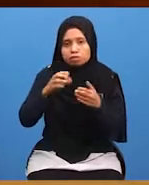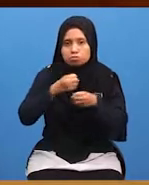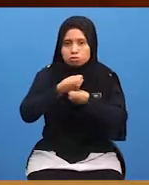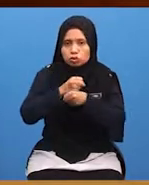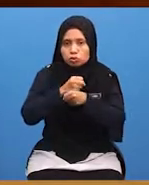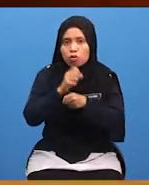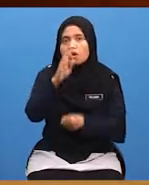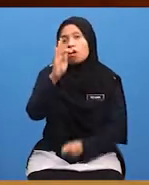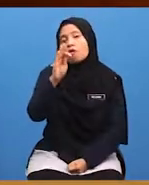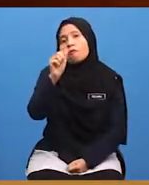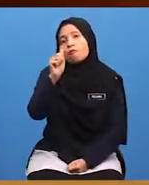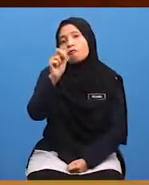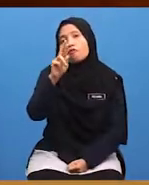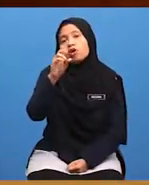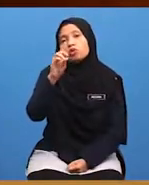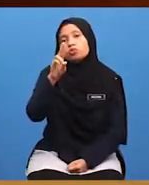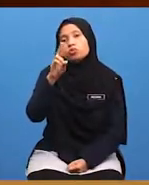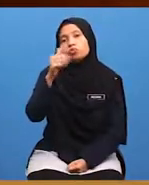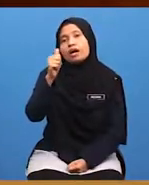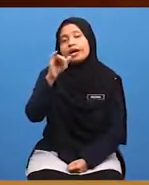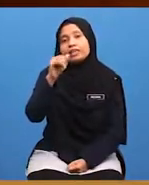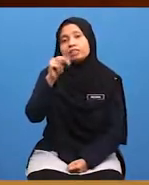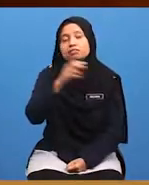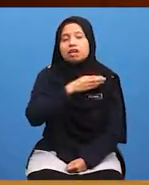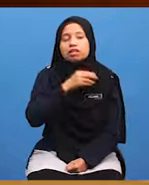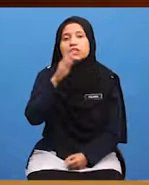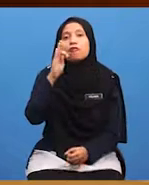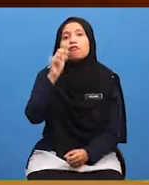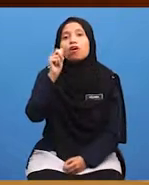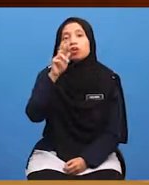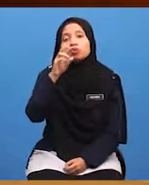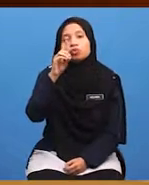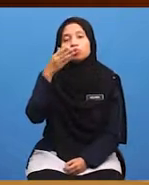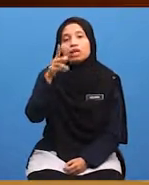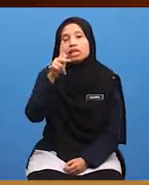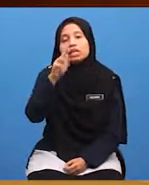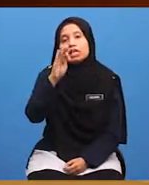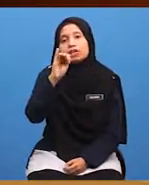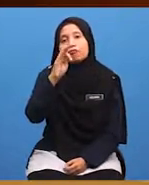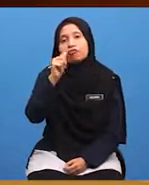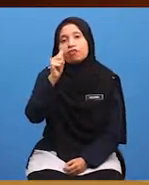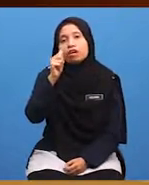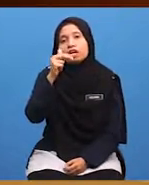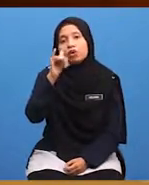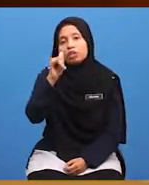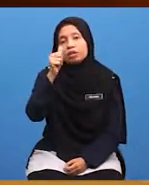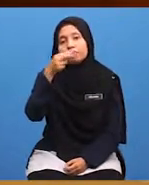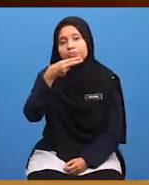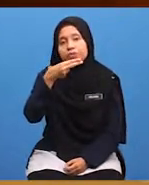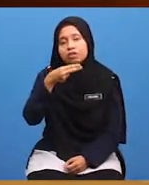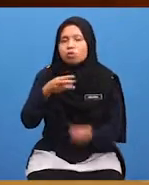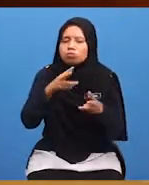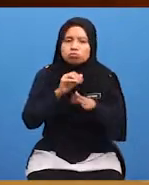ain dan juga fardu kifayah. Namun, perlu diingatkan, Islam tidak mengenepikan